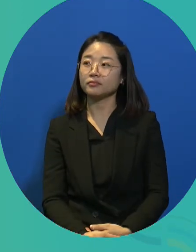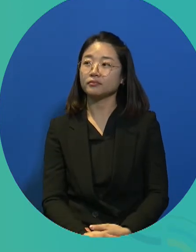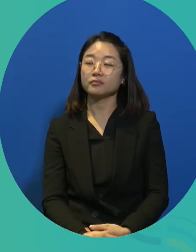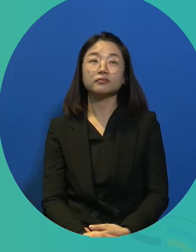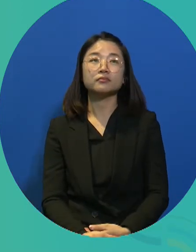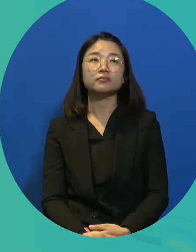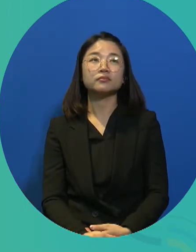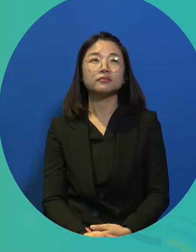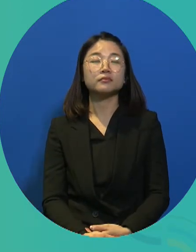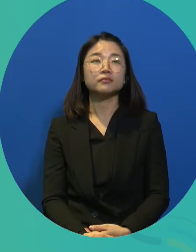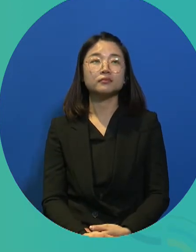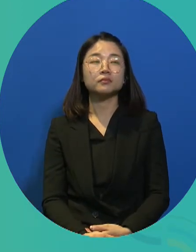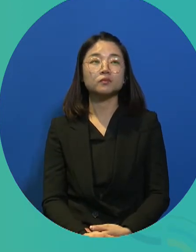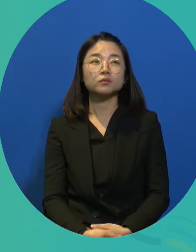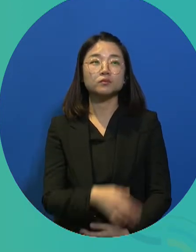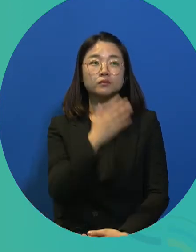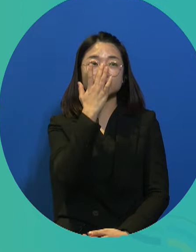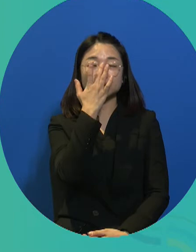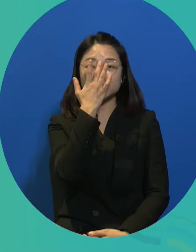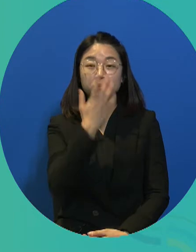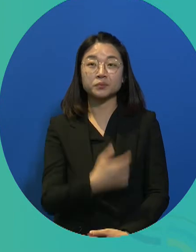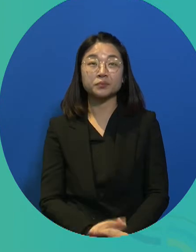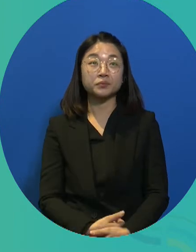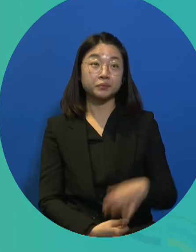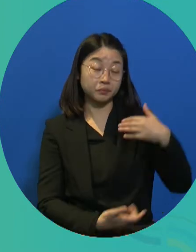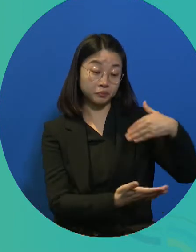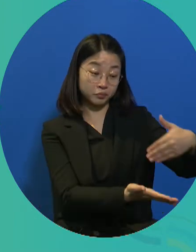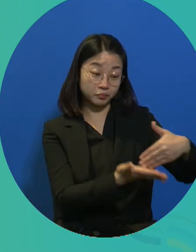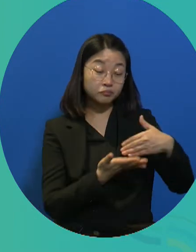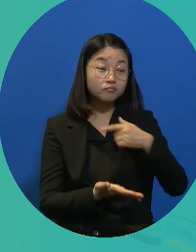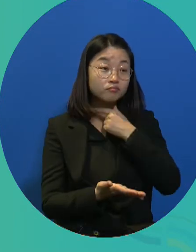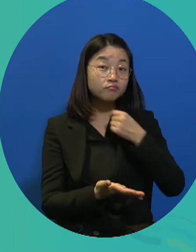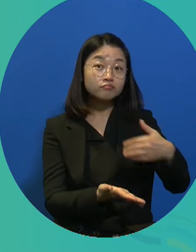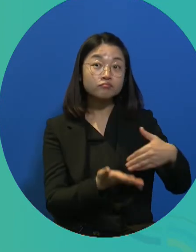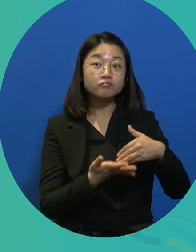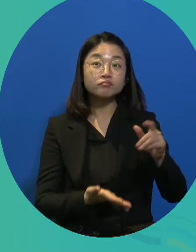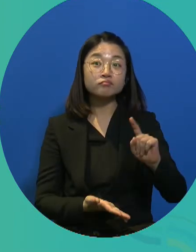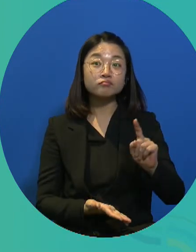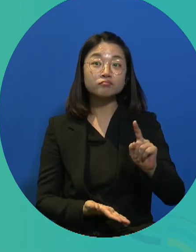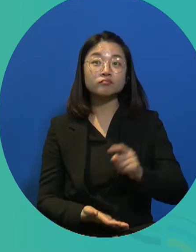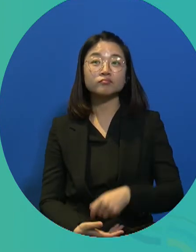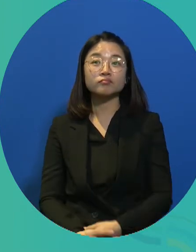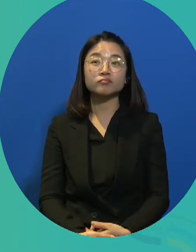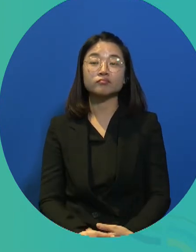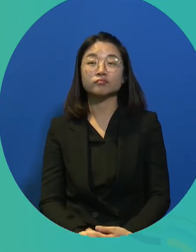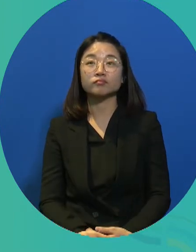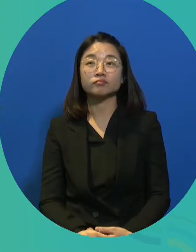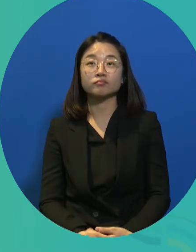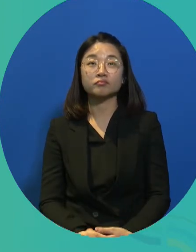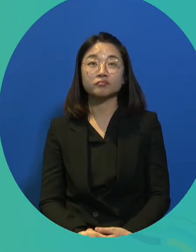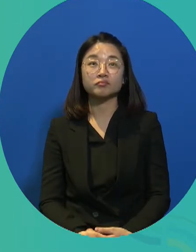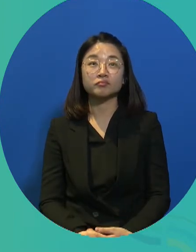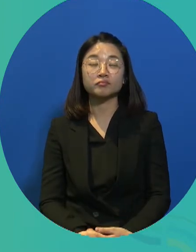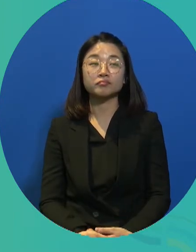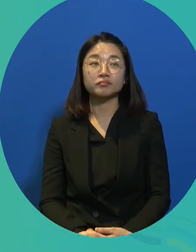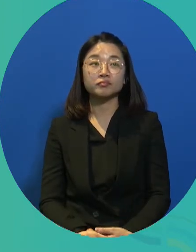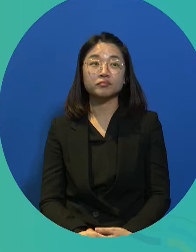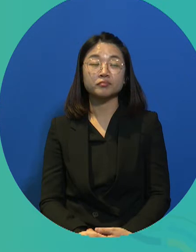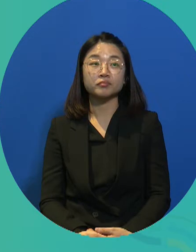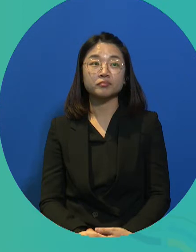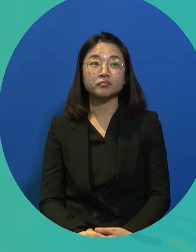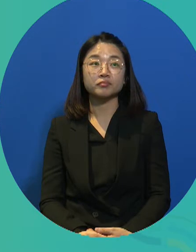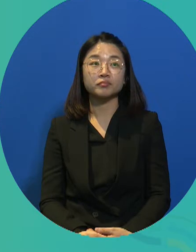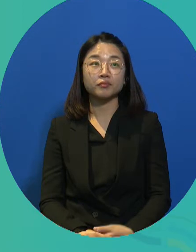개인진정 청구 요건은 크게 많은 요건이 필요하지는 않은데요.